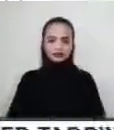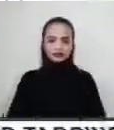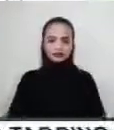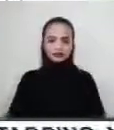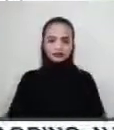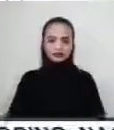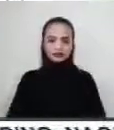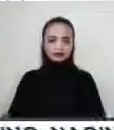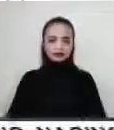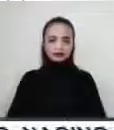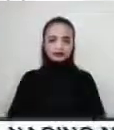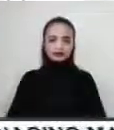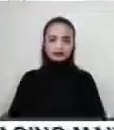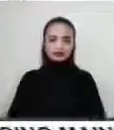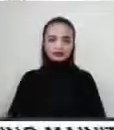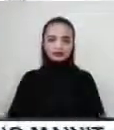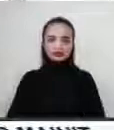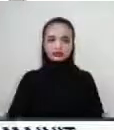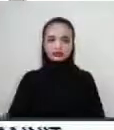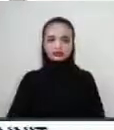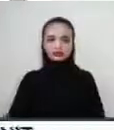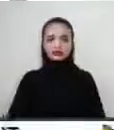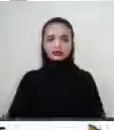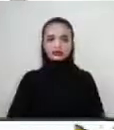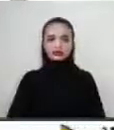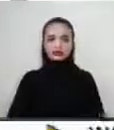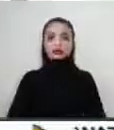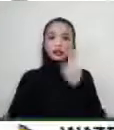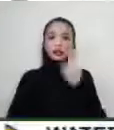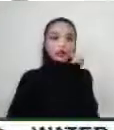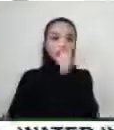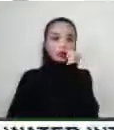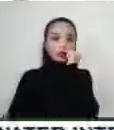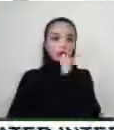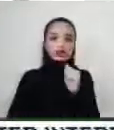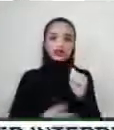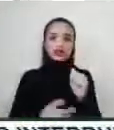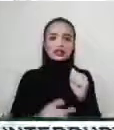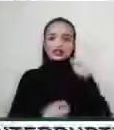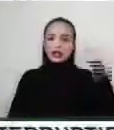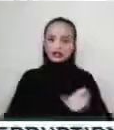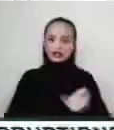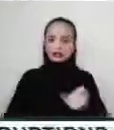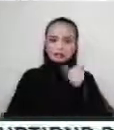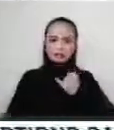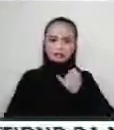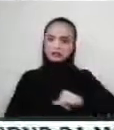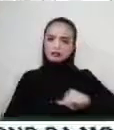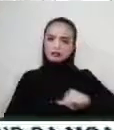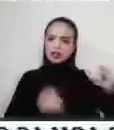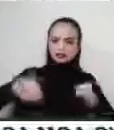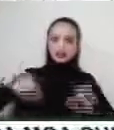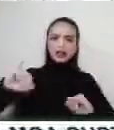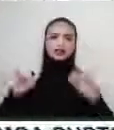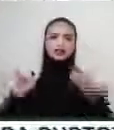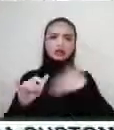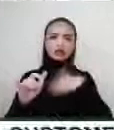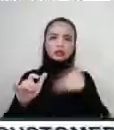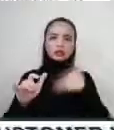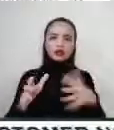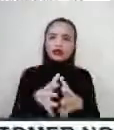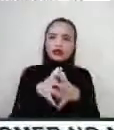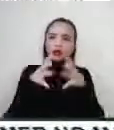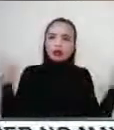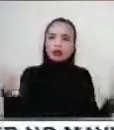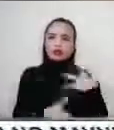Marie ang nagsasabi na well-deserved niya ang natanggap na pagkilala mula sa sikat at prestigyosong magazine na